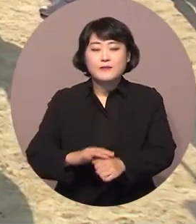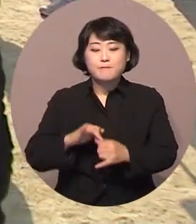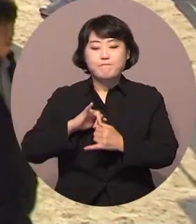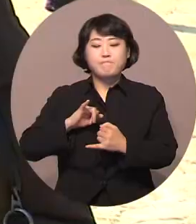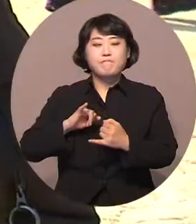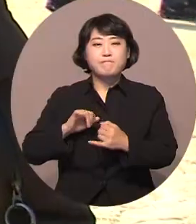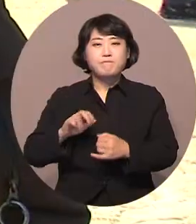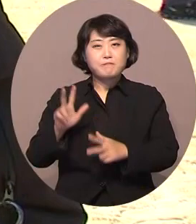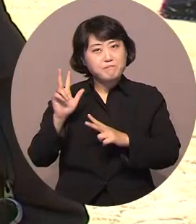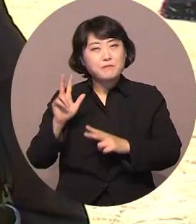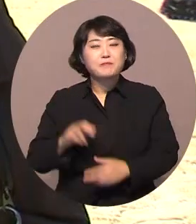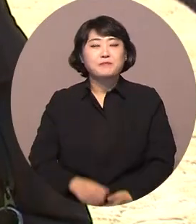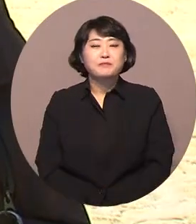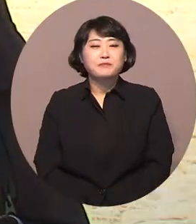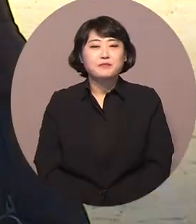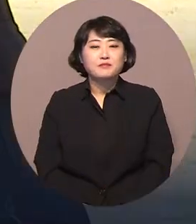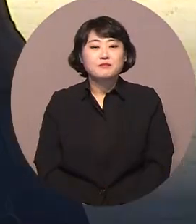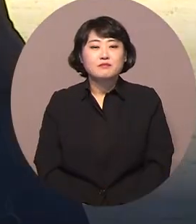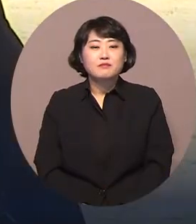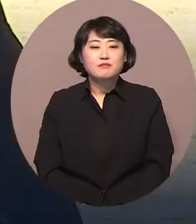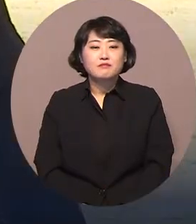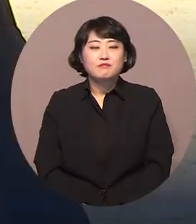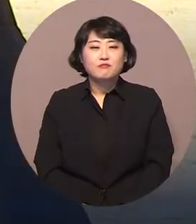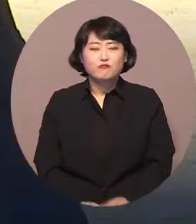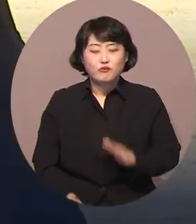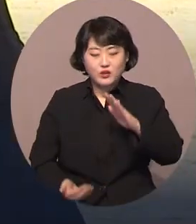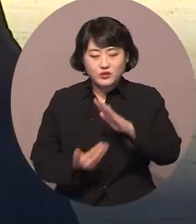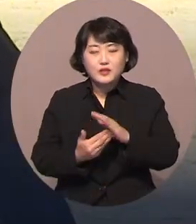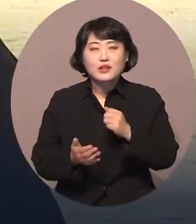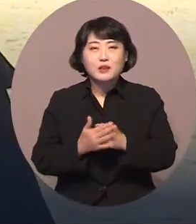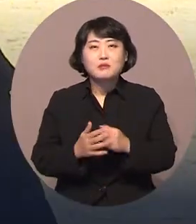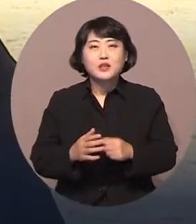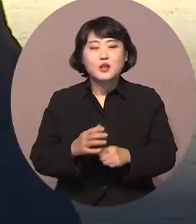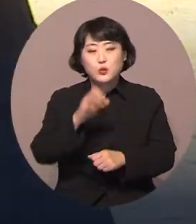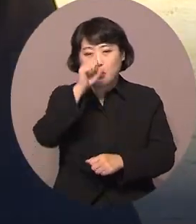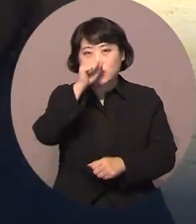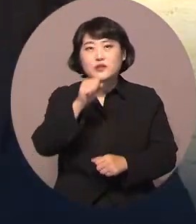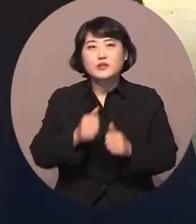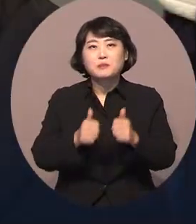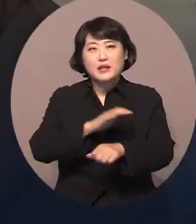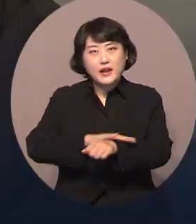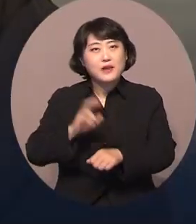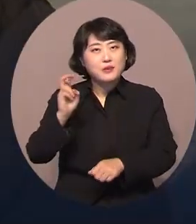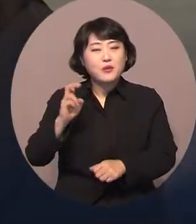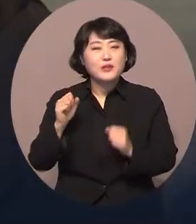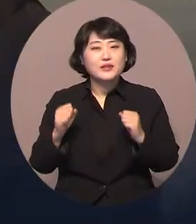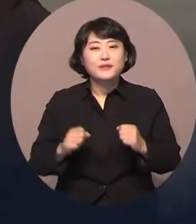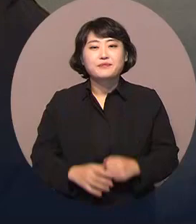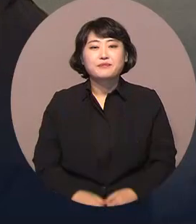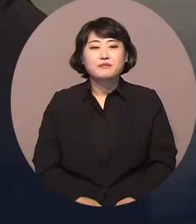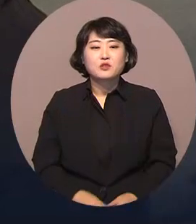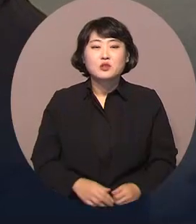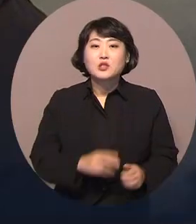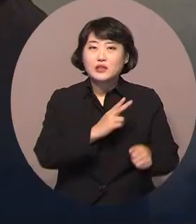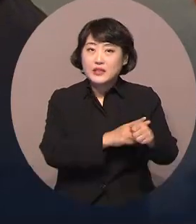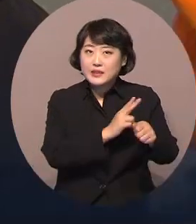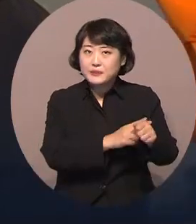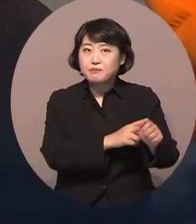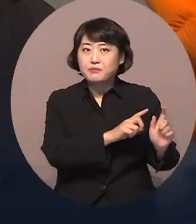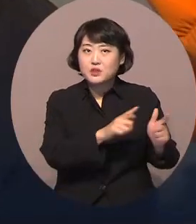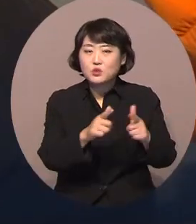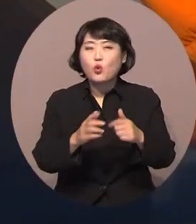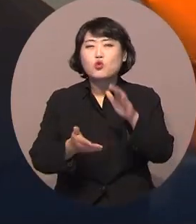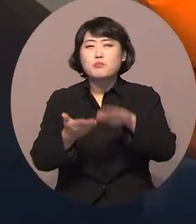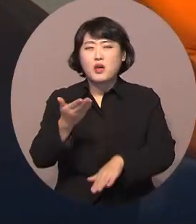다짐합니다. 최선을 다했으니까 좋은 결과 있을 거라고 믿습니다. 최선을 다하겠습니다. 화이팅! 주변 선생님들이랑